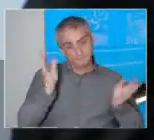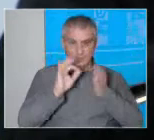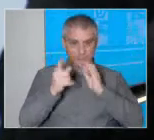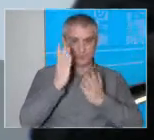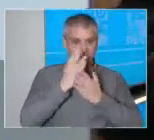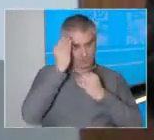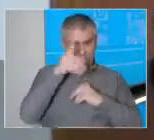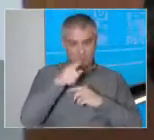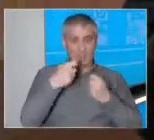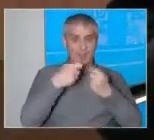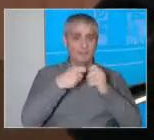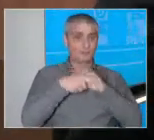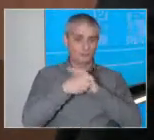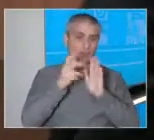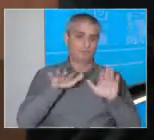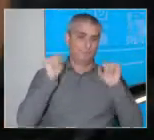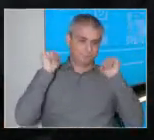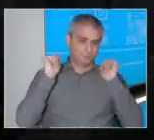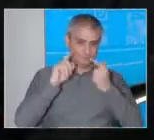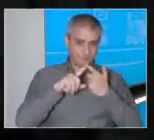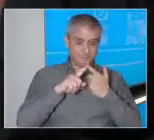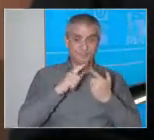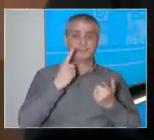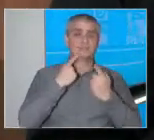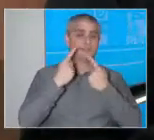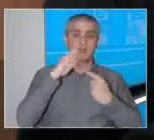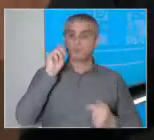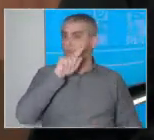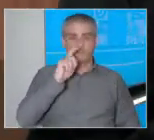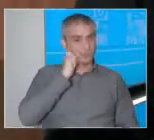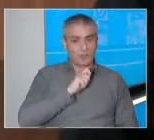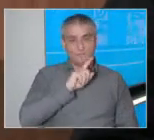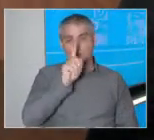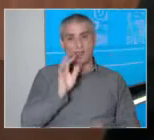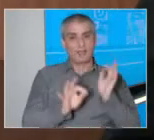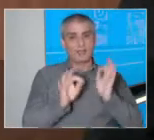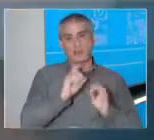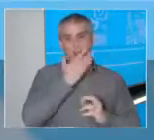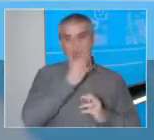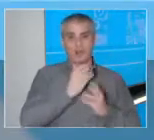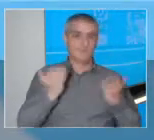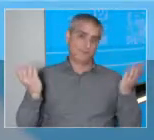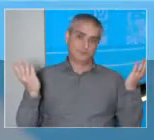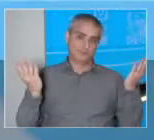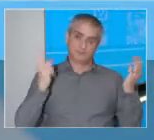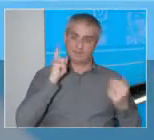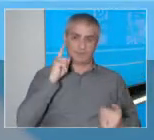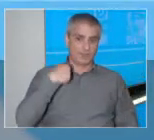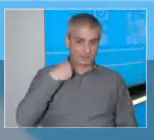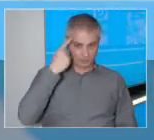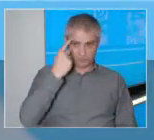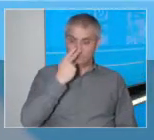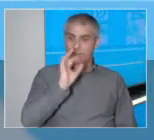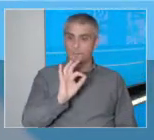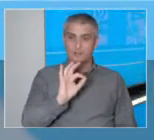הפרקליטות כבר הודיעה שלגבי השוחד יורדת מהעניין, והשיחה עם מוזס זה לא עבירה, זה אולי רכילות לא יפה. כן. אבל אני חושב